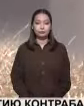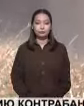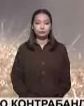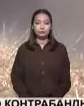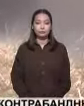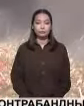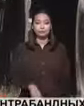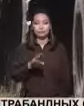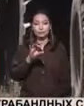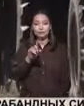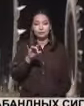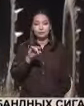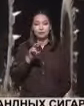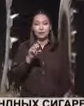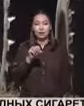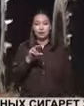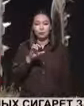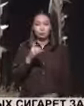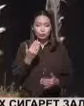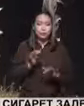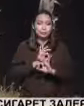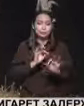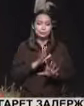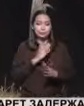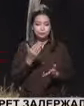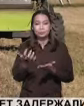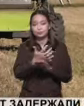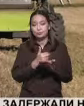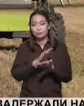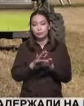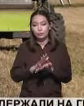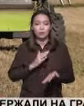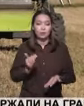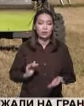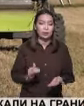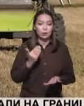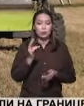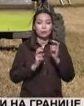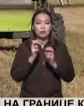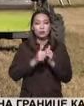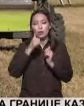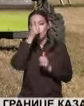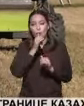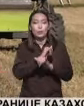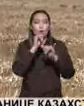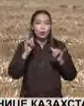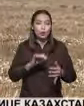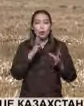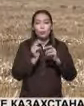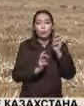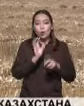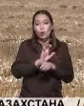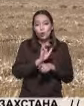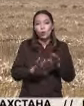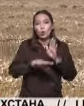ТОО «Зеренда Астык» в Акмолинской области рассказали о ходе уборочной кампании. По их словам, предприятие ежегодно увеличивает объемы производства,